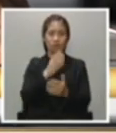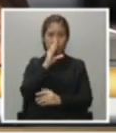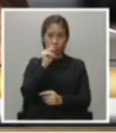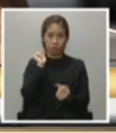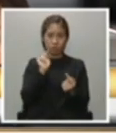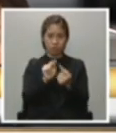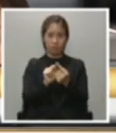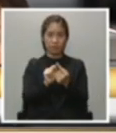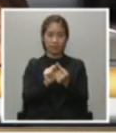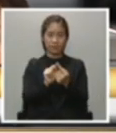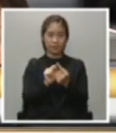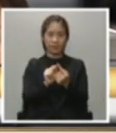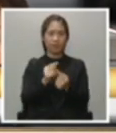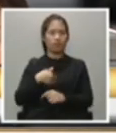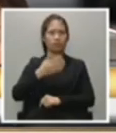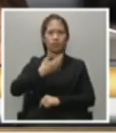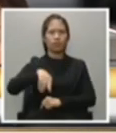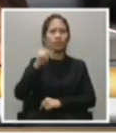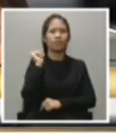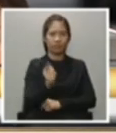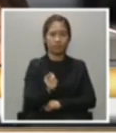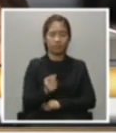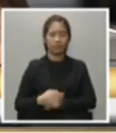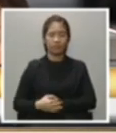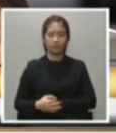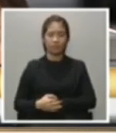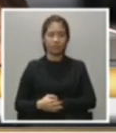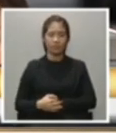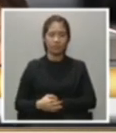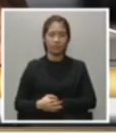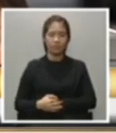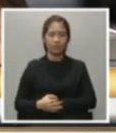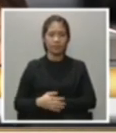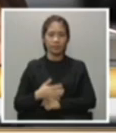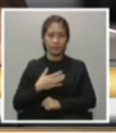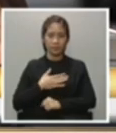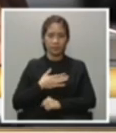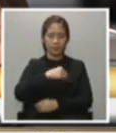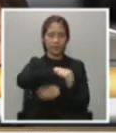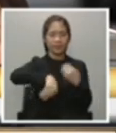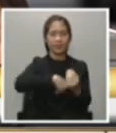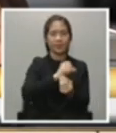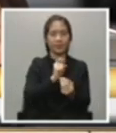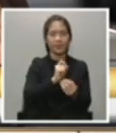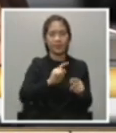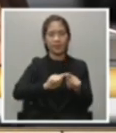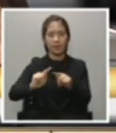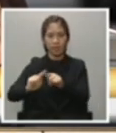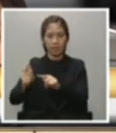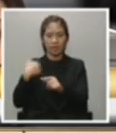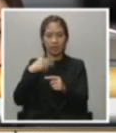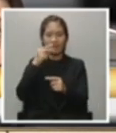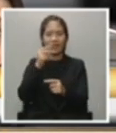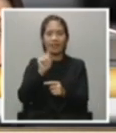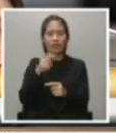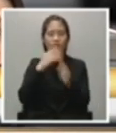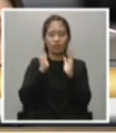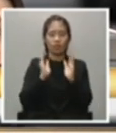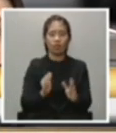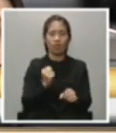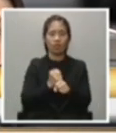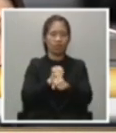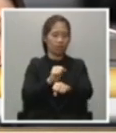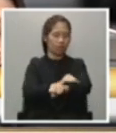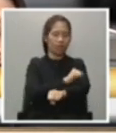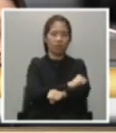ล่าวที่ว่ามานั้นล้วนแต่เป็นความจริงจากดัชนีเศรษฐกิจต่างๆนะคะชี้ว่าคนตกงานก